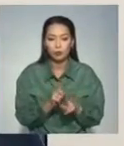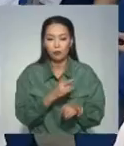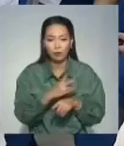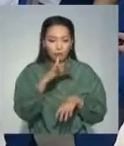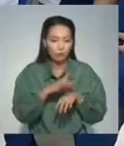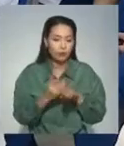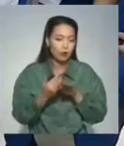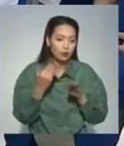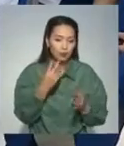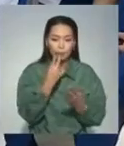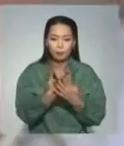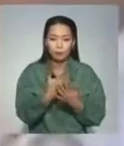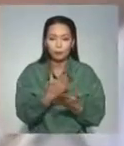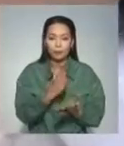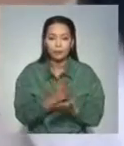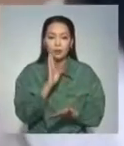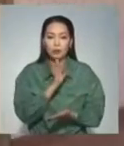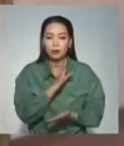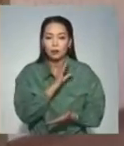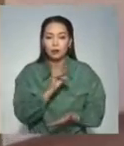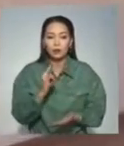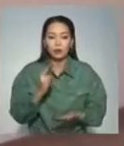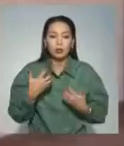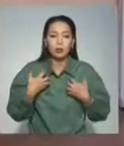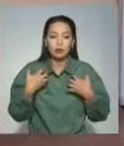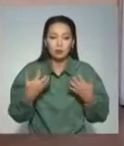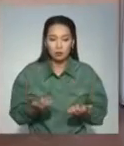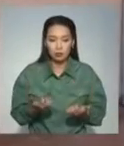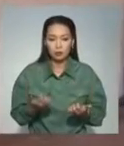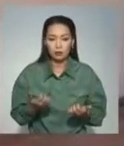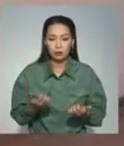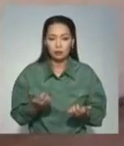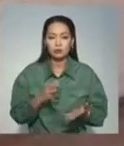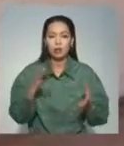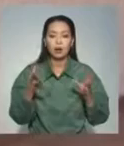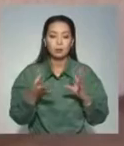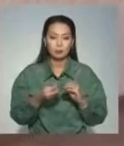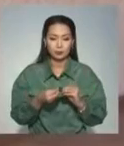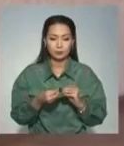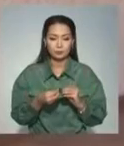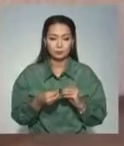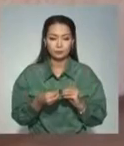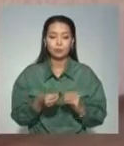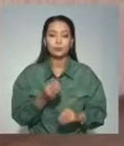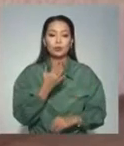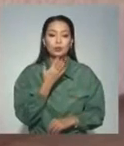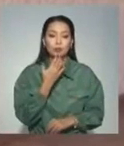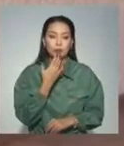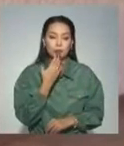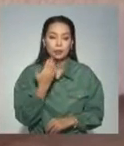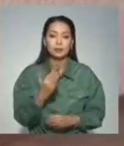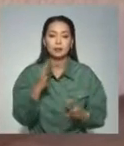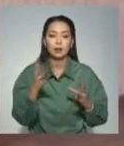алдын алуды көздейді. Ана мен баланың денсаулығы бұл жалпы ұлттық